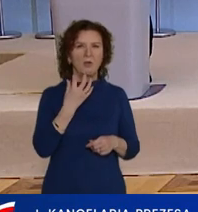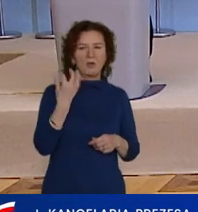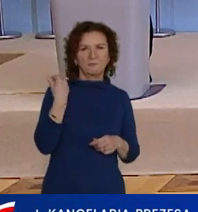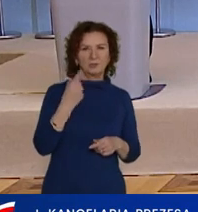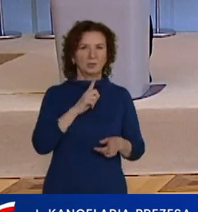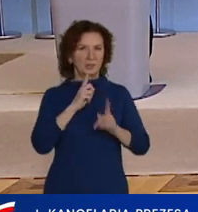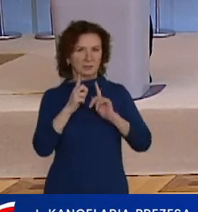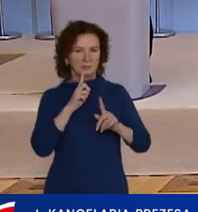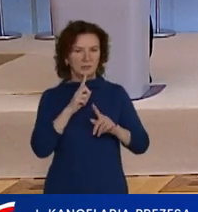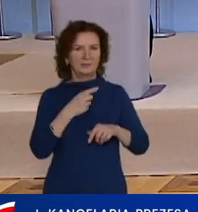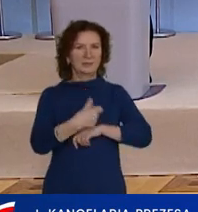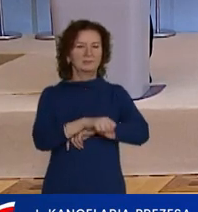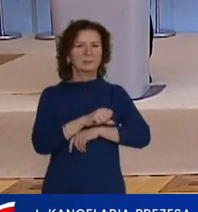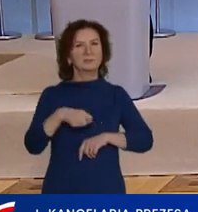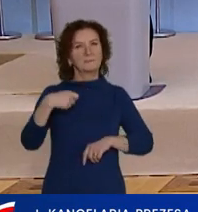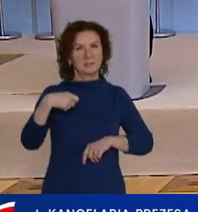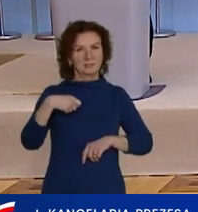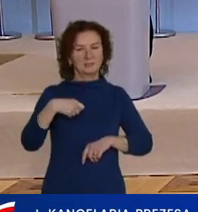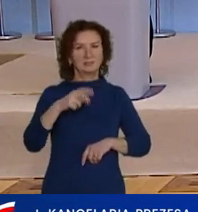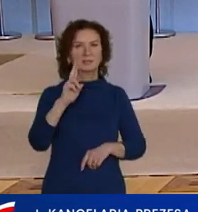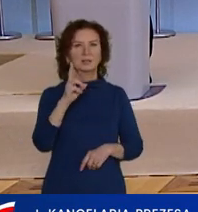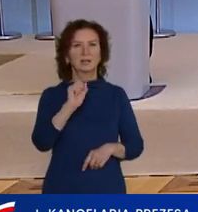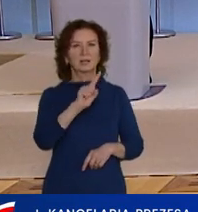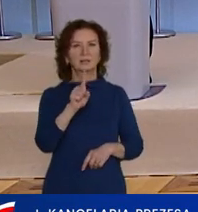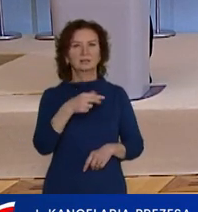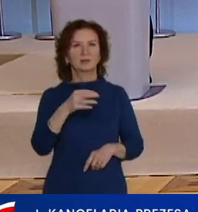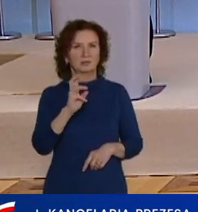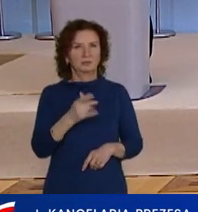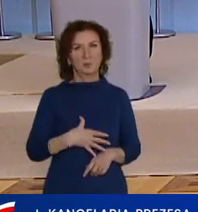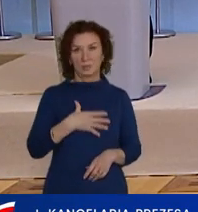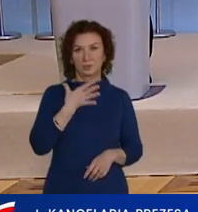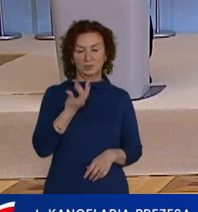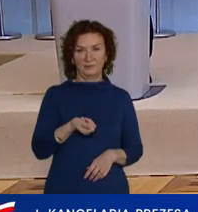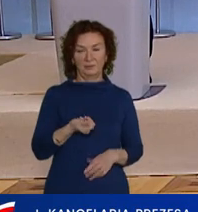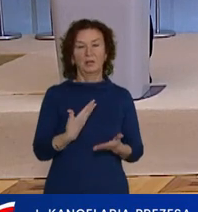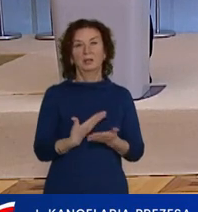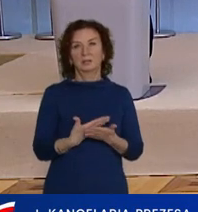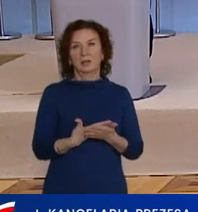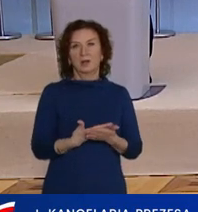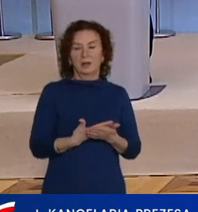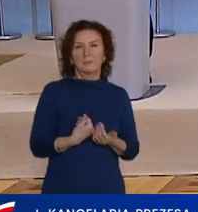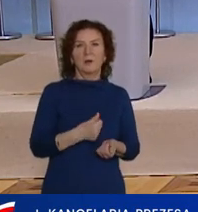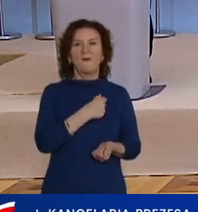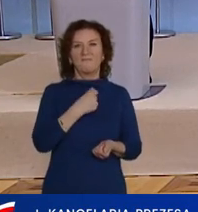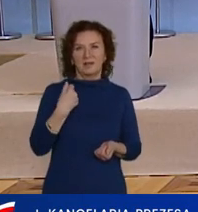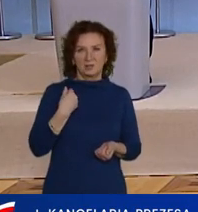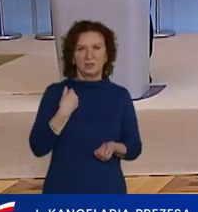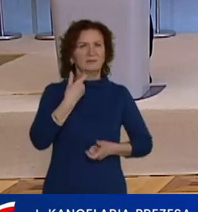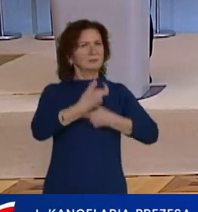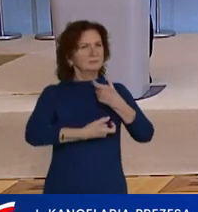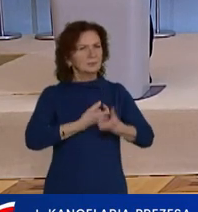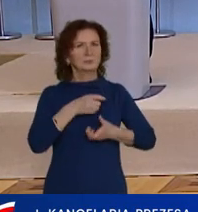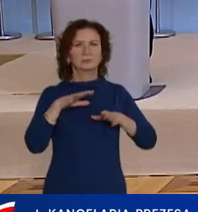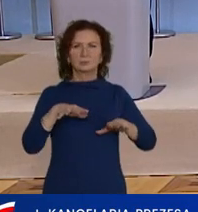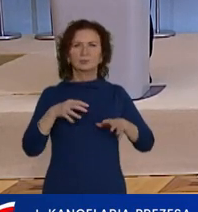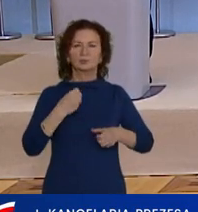wiceprezydent Kaznowską, ona była tym bardzo zdumiona, ponieważ no, miasto Warszawa wykonało już bardzo dużą pracę logistyczną, żeby